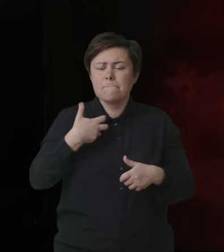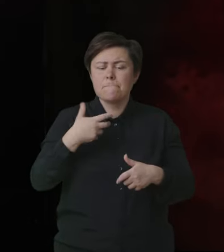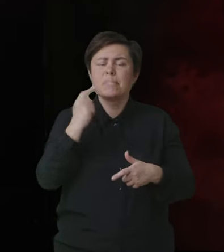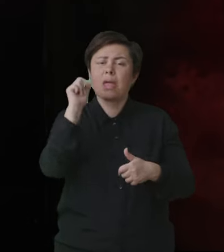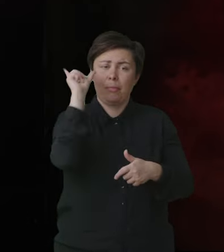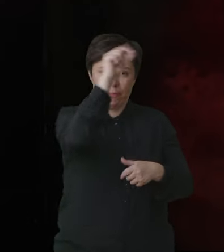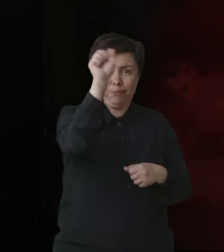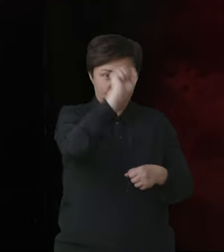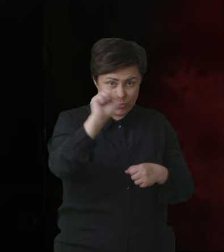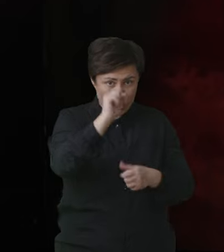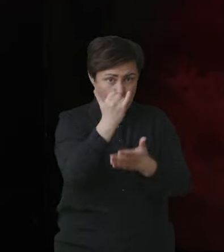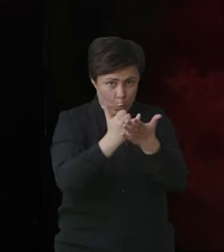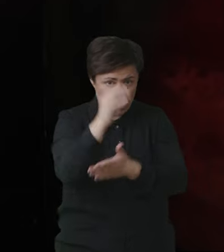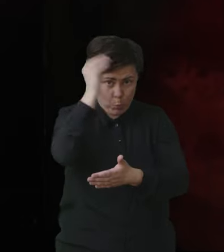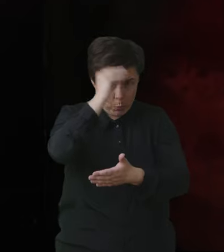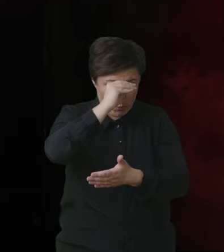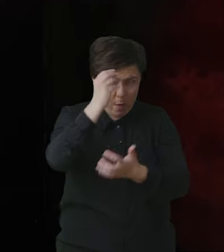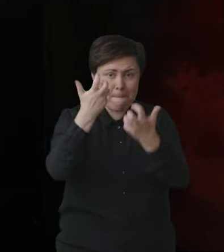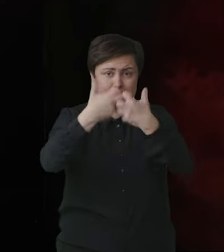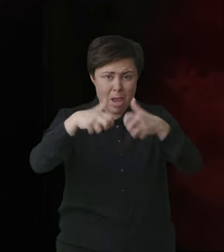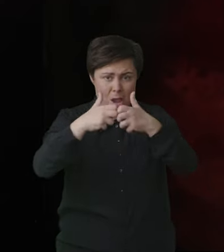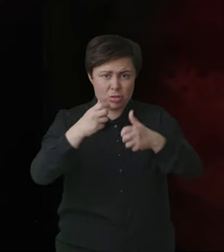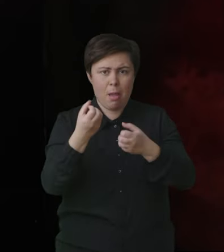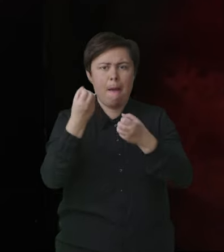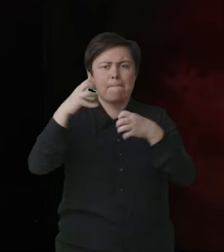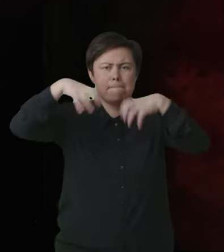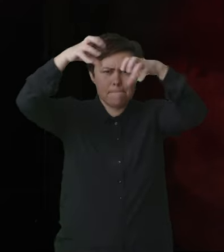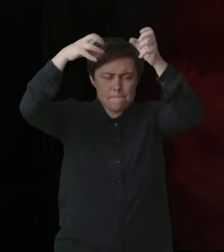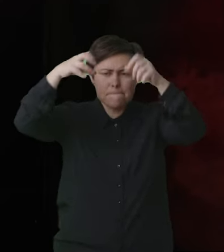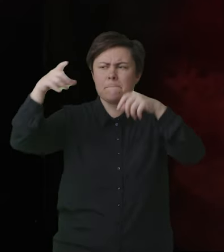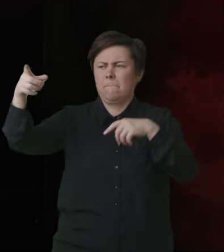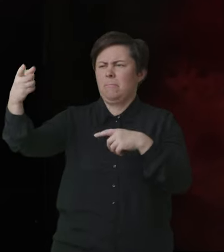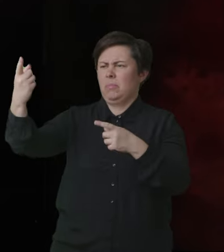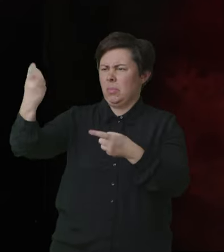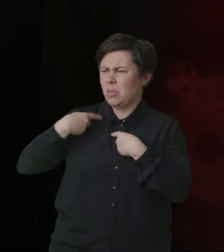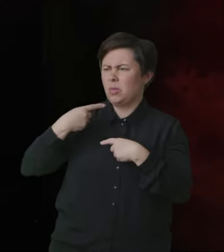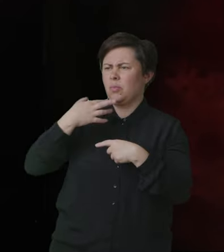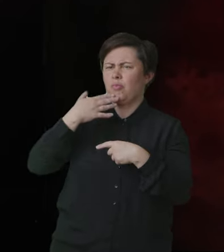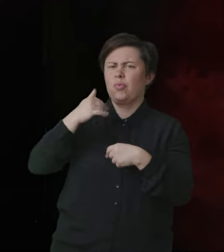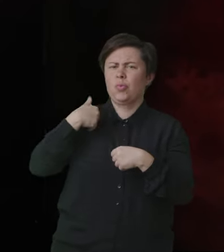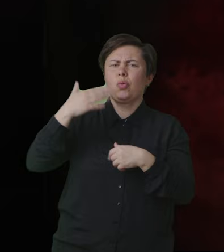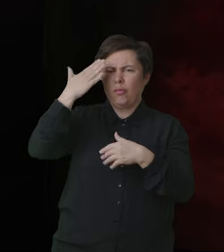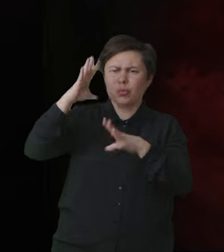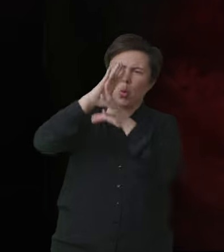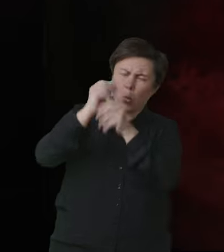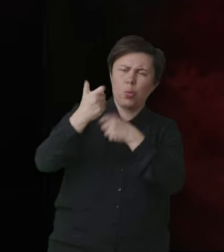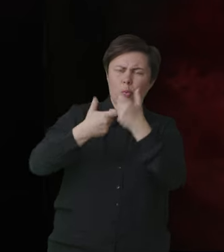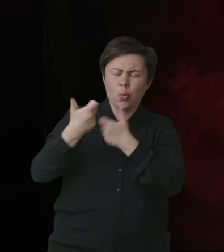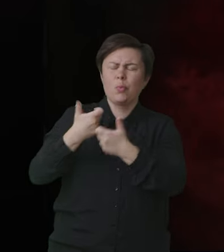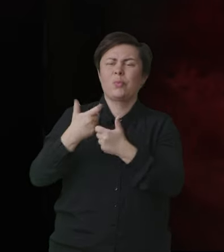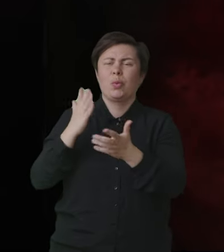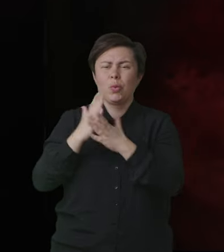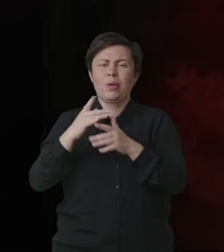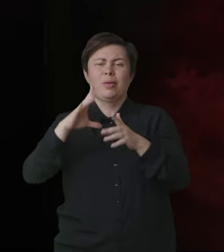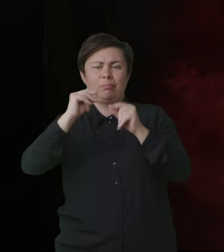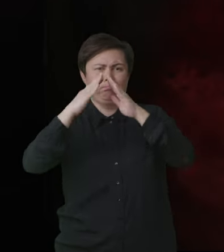znaczy wysłali mnie do Wrocławia na kurs maszynistów parowych. Budę otworzył, hamować się umiało, wszystko się tego. No i